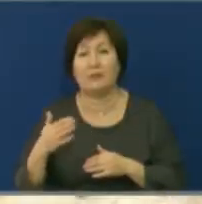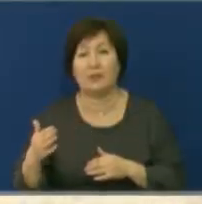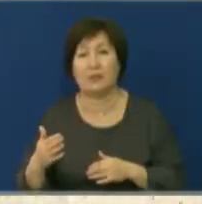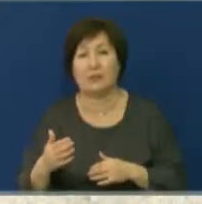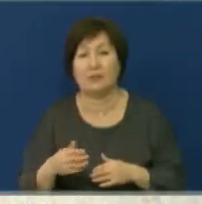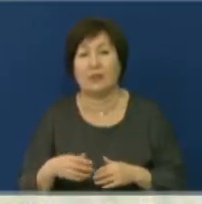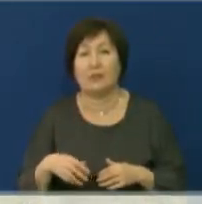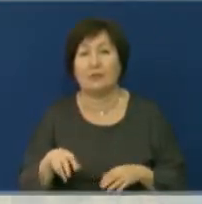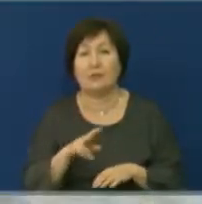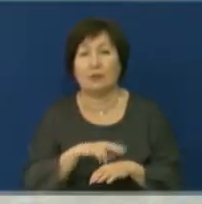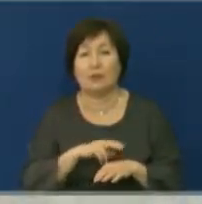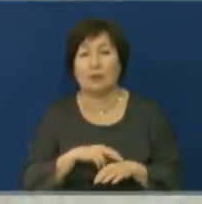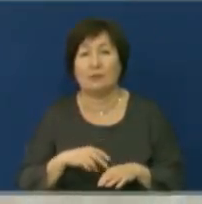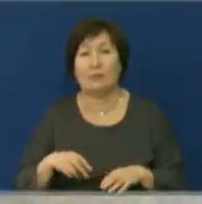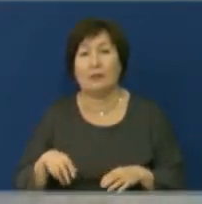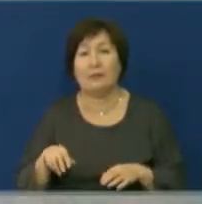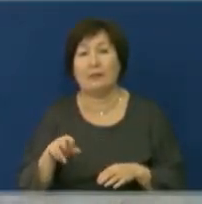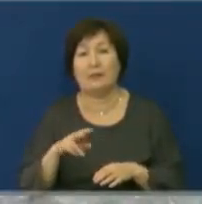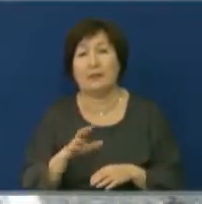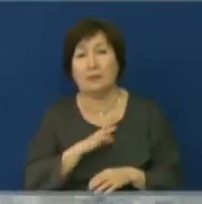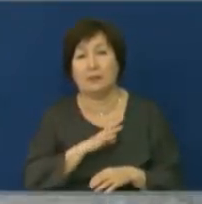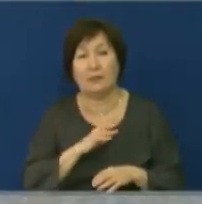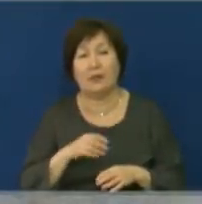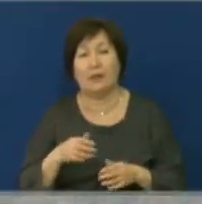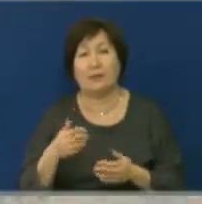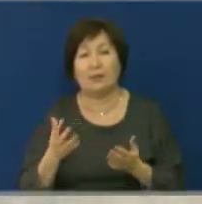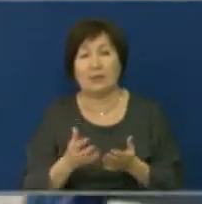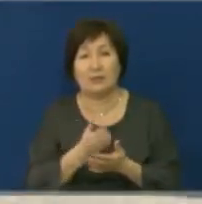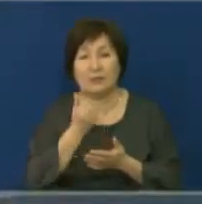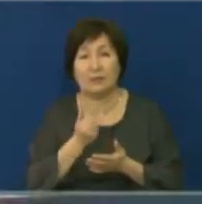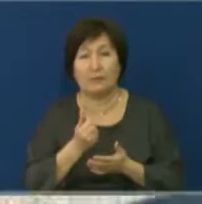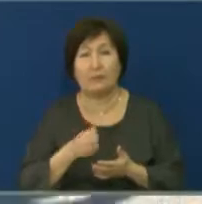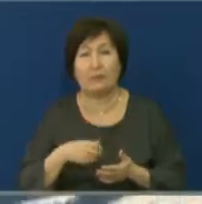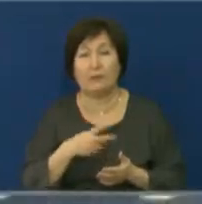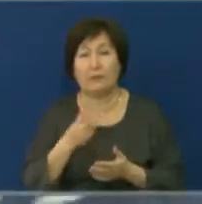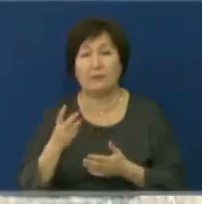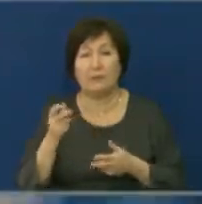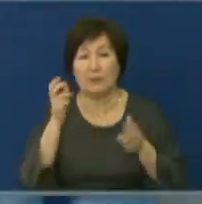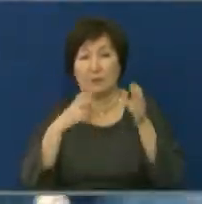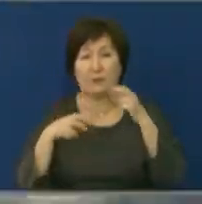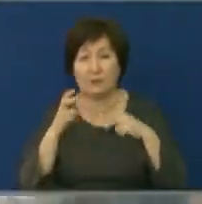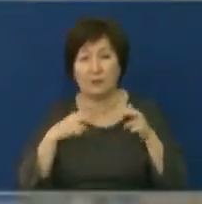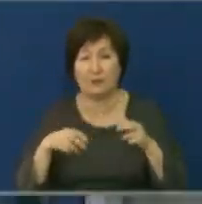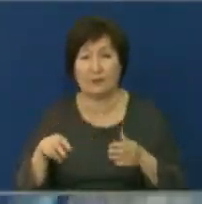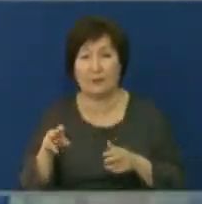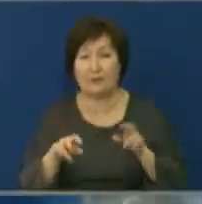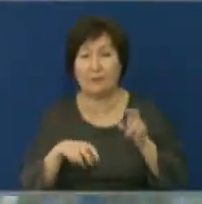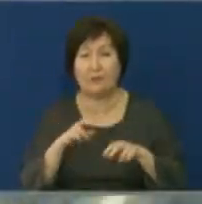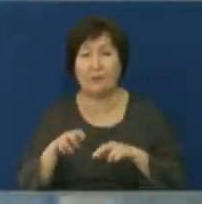сотрудниками департамента полиции вышли на след подозреваемого. При проведении оперативно-розыскных мероприятий полицейскими была